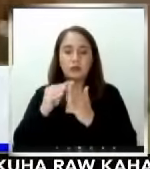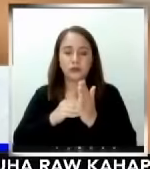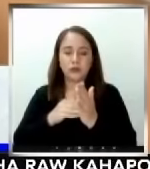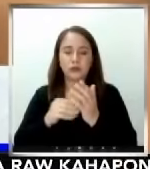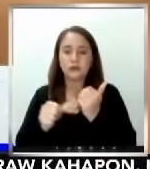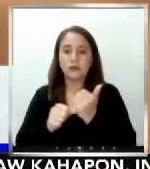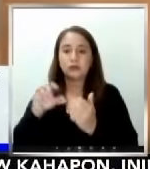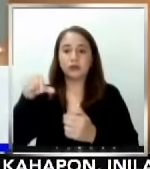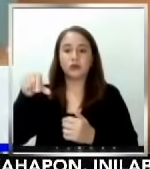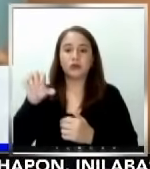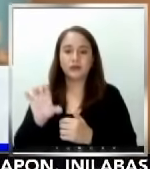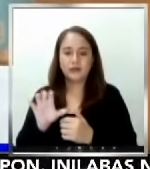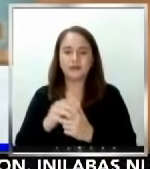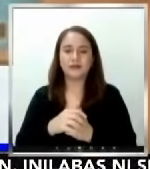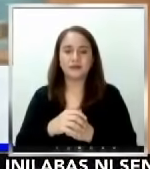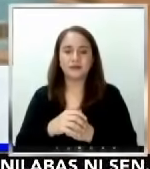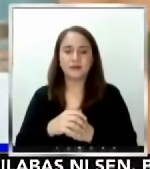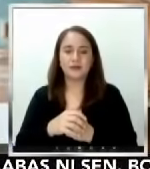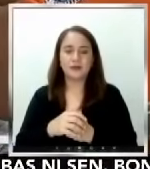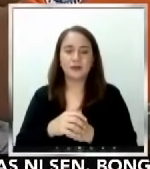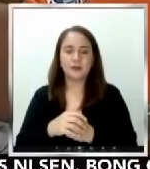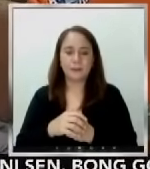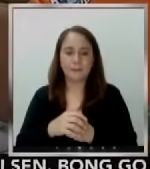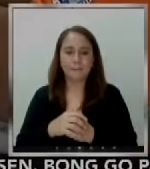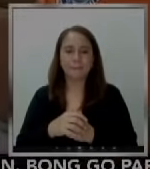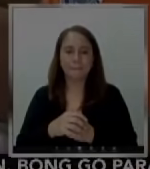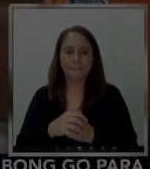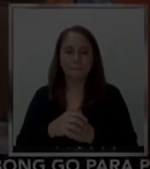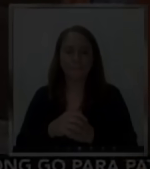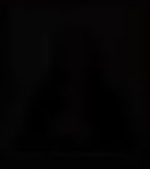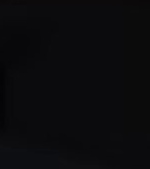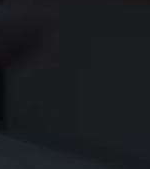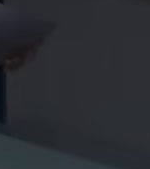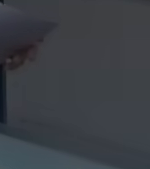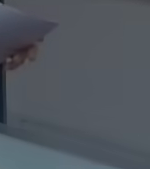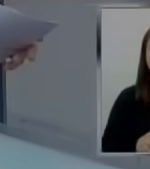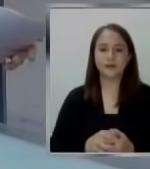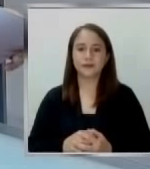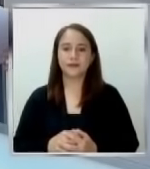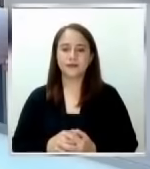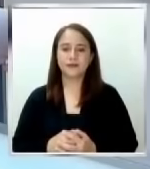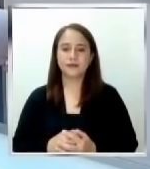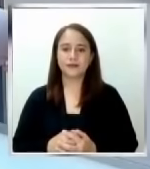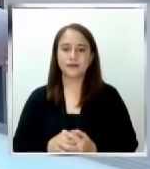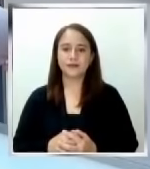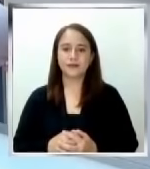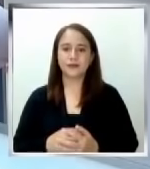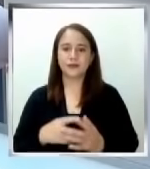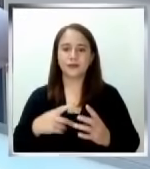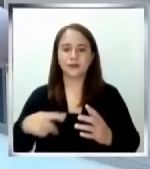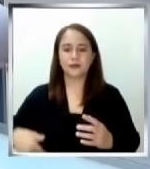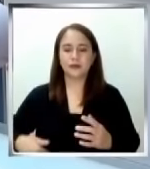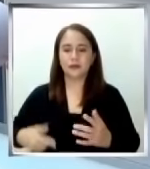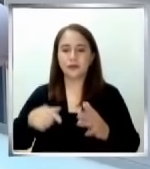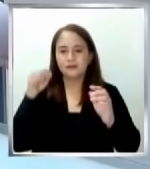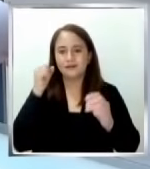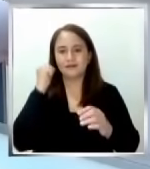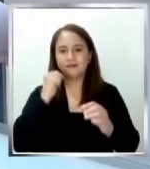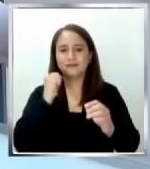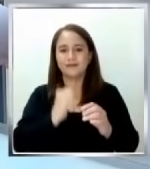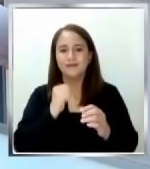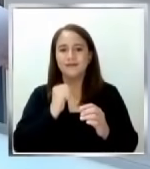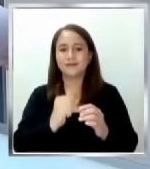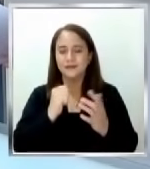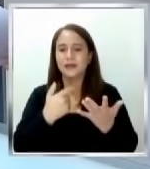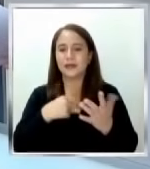City. Salima Refran, nakatutok, 24 oras. Hinold up na pinagsasaksak pa hanggang sa mamatay